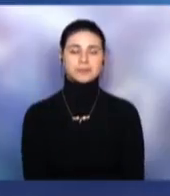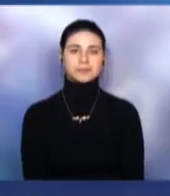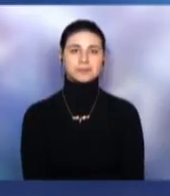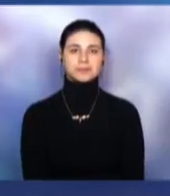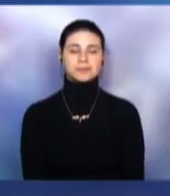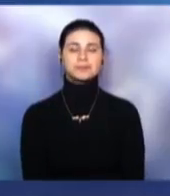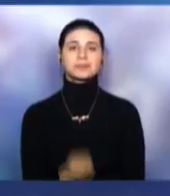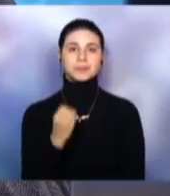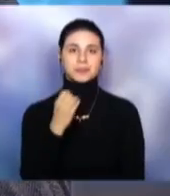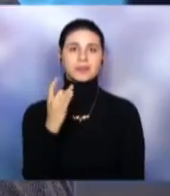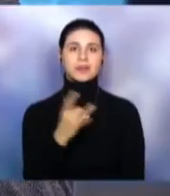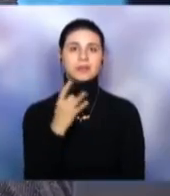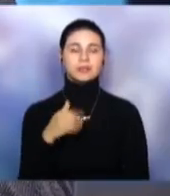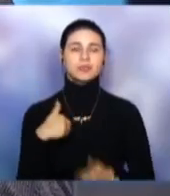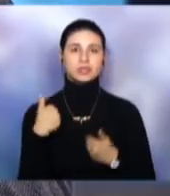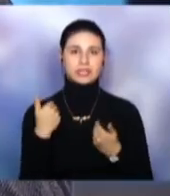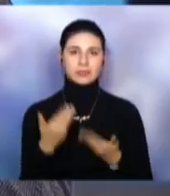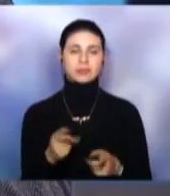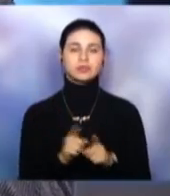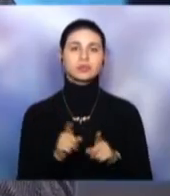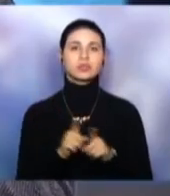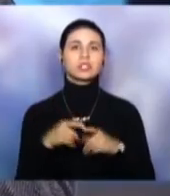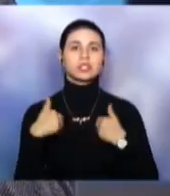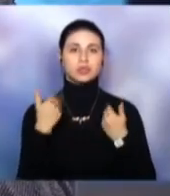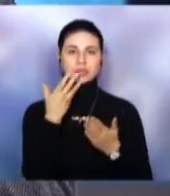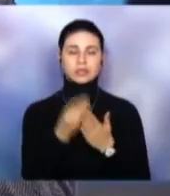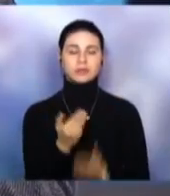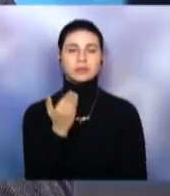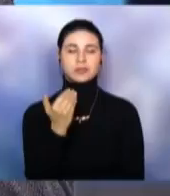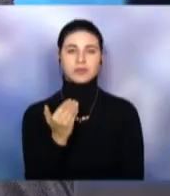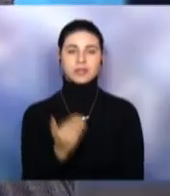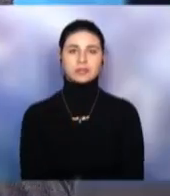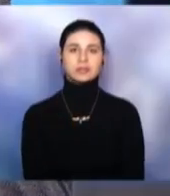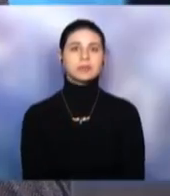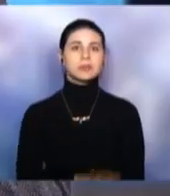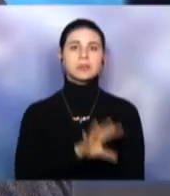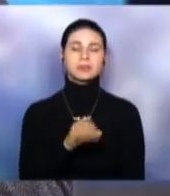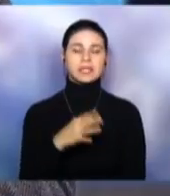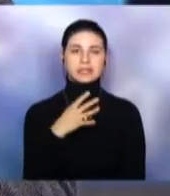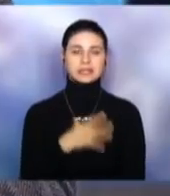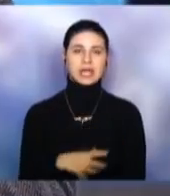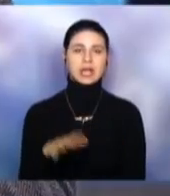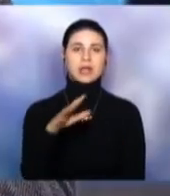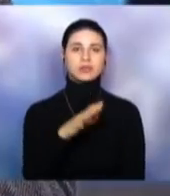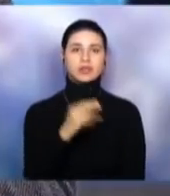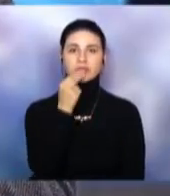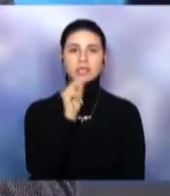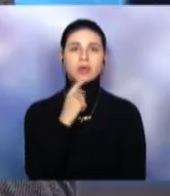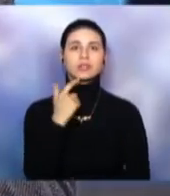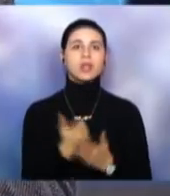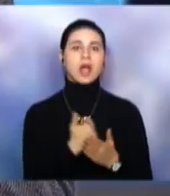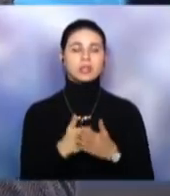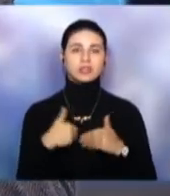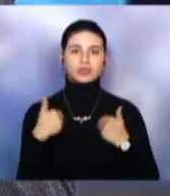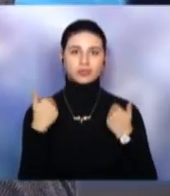Კიდევ ერთხელ მოგესალმებით, გილოცავთ პირადად თქვენ და ჩვენს მთელ საქართველოს მოსახლეობას საუკეთესო ახალწელს